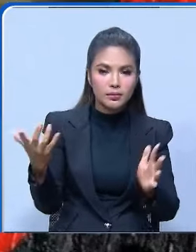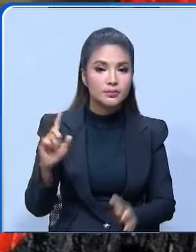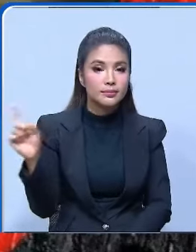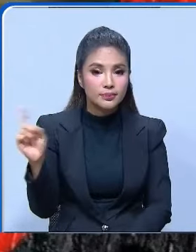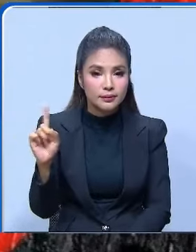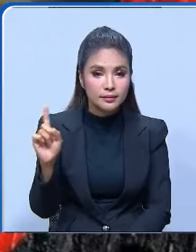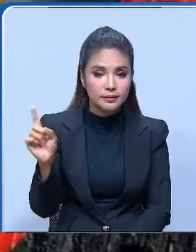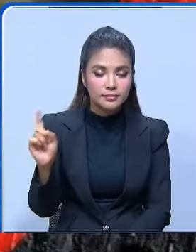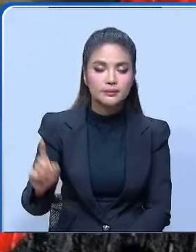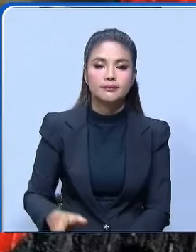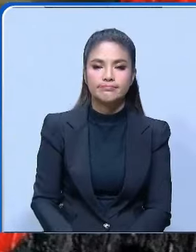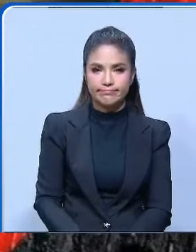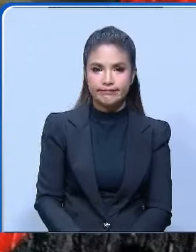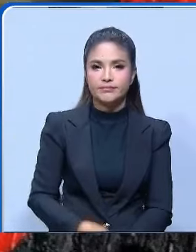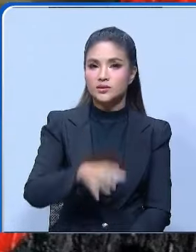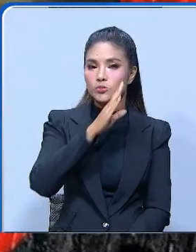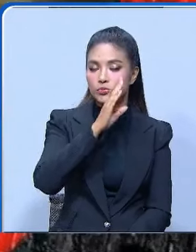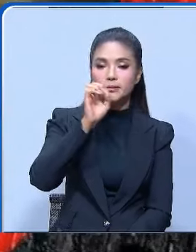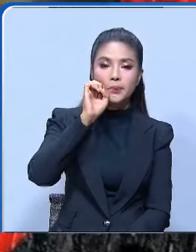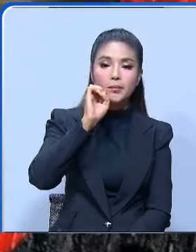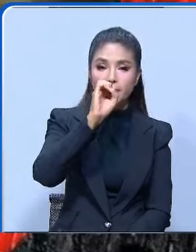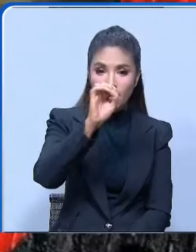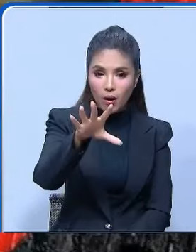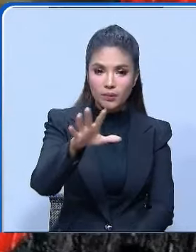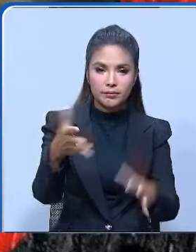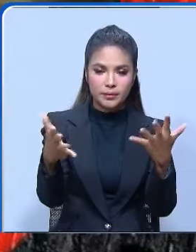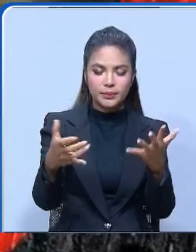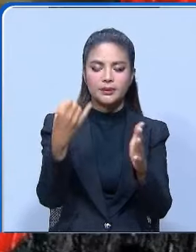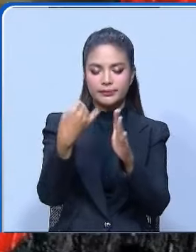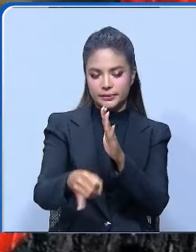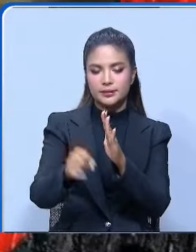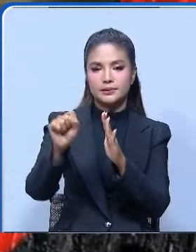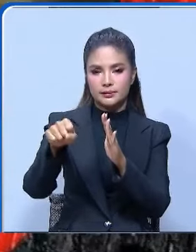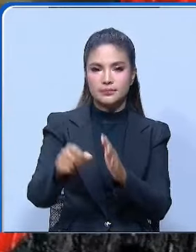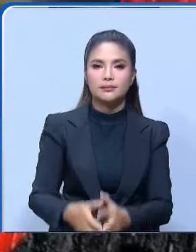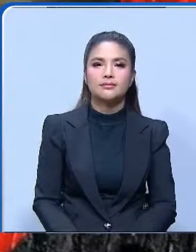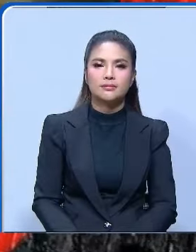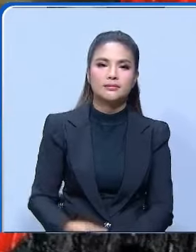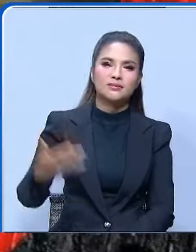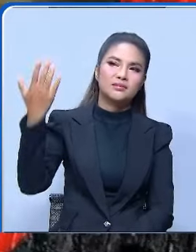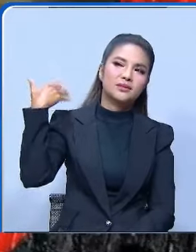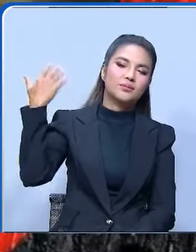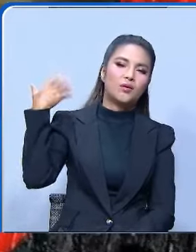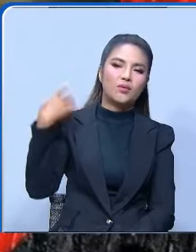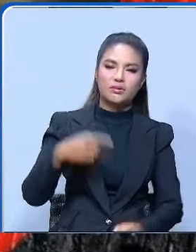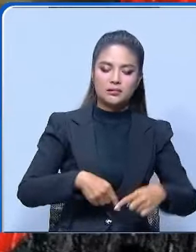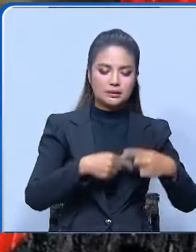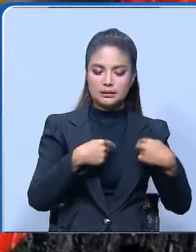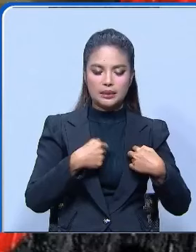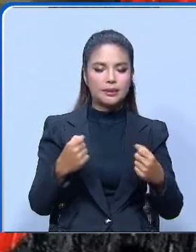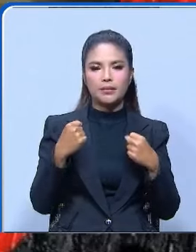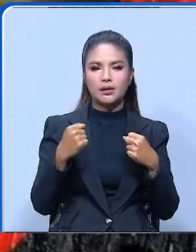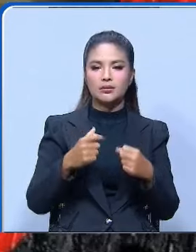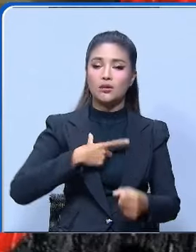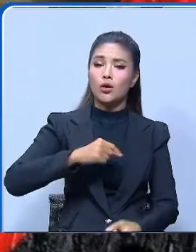ไม ่ ถ้าไม่แจ้งปุ๊บนั่นแหละค่ะผิด ถึงว่าก่อนหน้านี้โอ้โหแม่ตั๊กแบบมั่นใจมากว่าทองแ